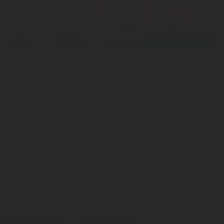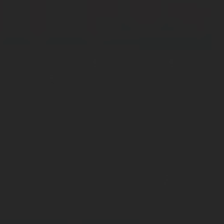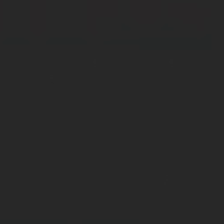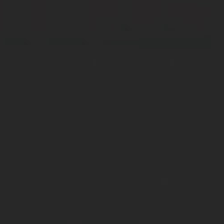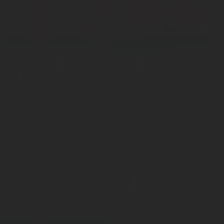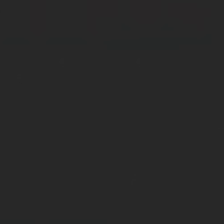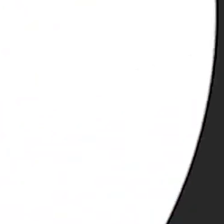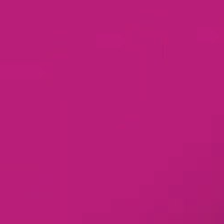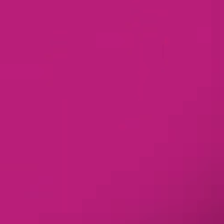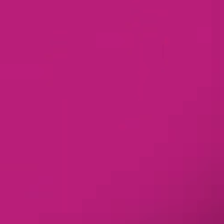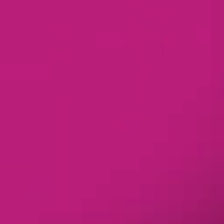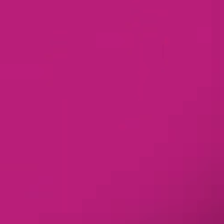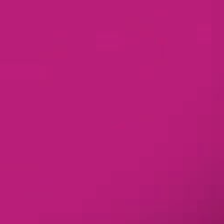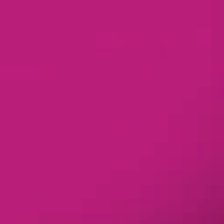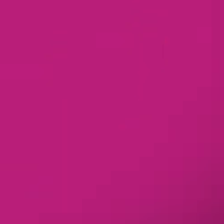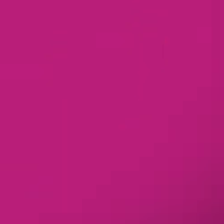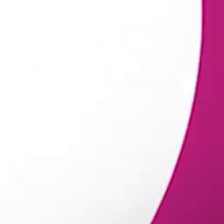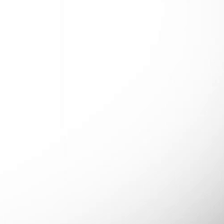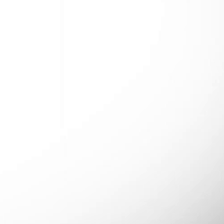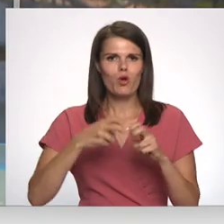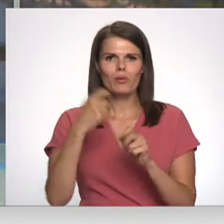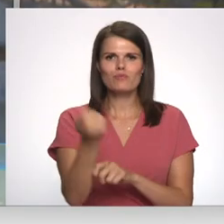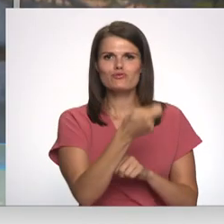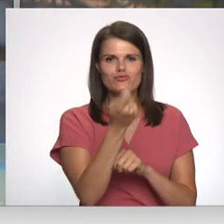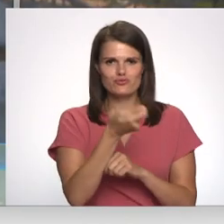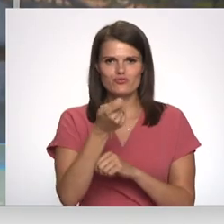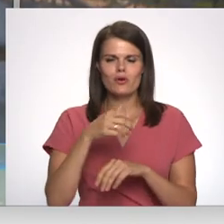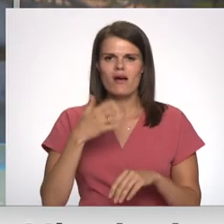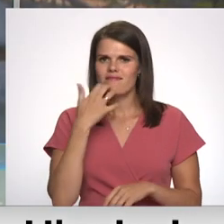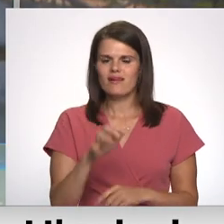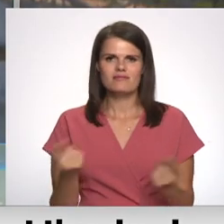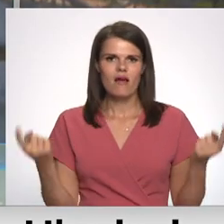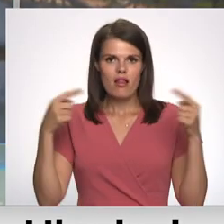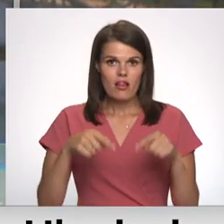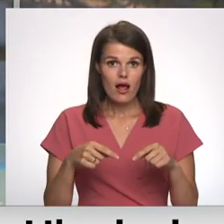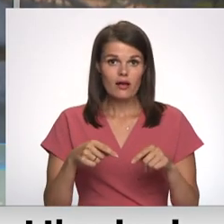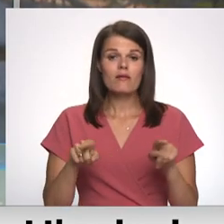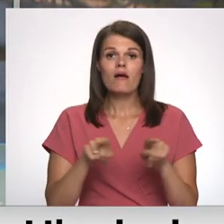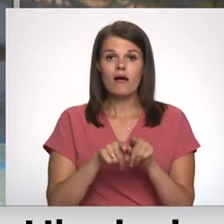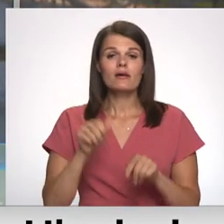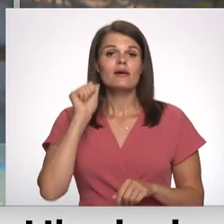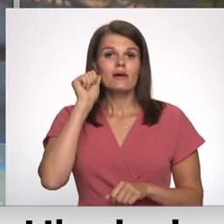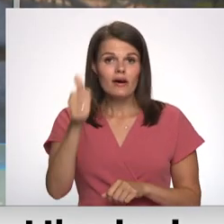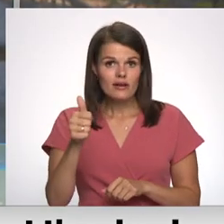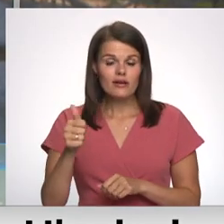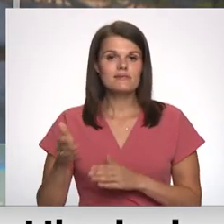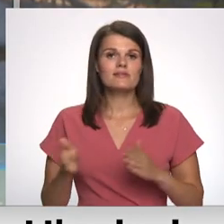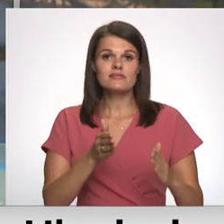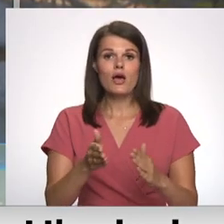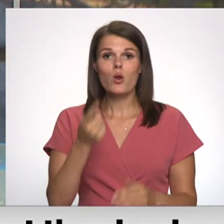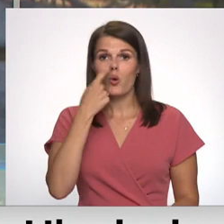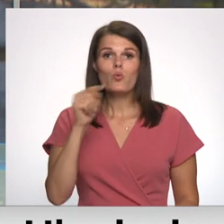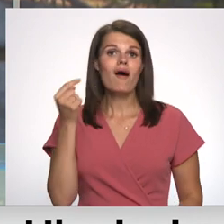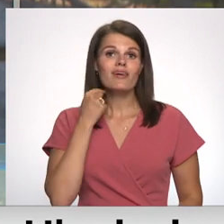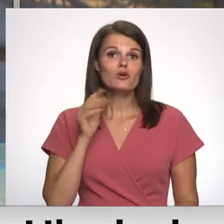Re, viss ēters ir te! Jau rīt ceļā no Rīgas uz Ukrainu dosies nākamā lielā